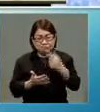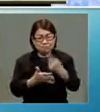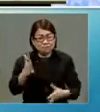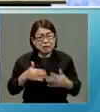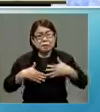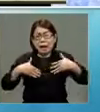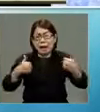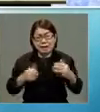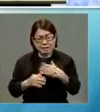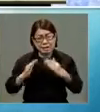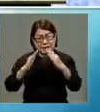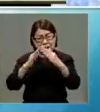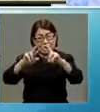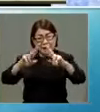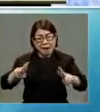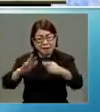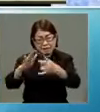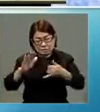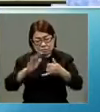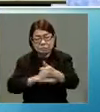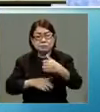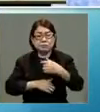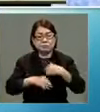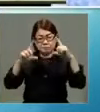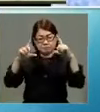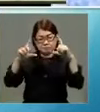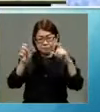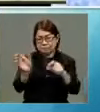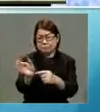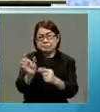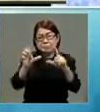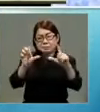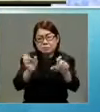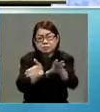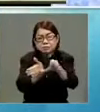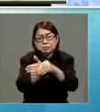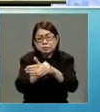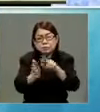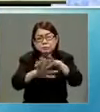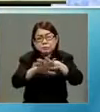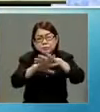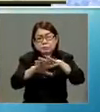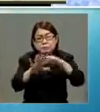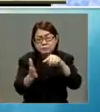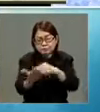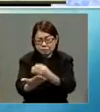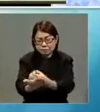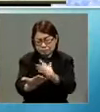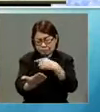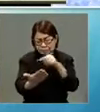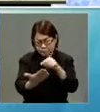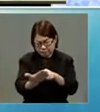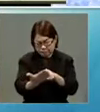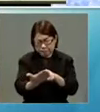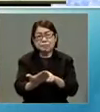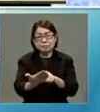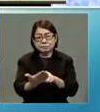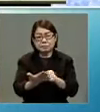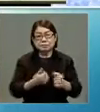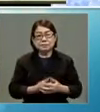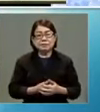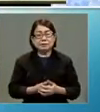ราจะเข้าไปที่ร้านเราก็เอากล้องถ่ายรูปมาแล้วก็ถ่ายเท่านั้นเองถ่ายเข้าไปเสร็จแล้วเราก็เช็คอินก็พูดว่าเป็นเช็คอินนะครับ